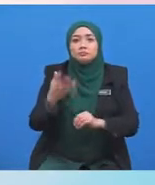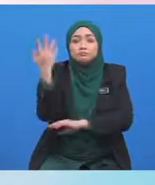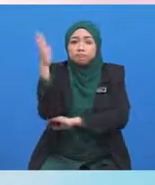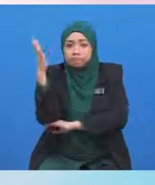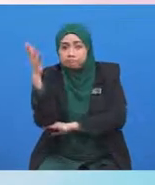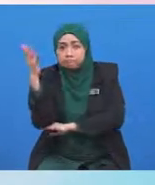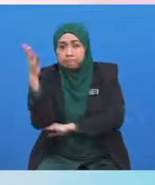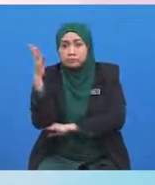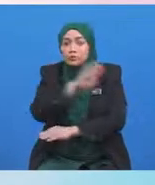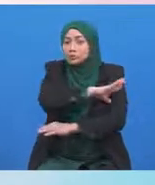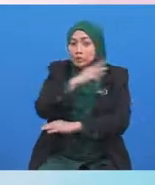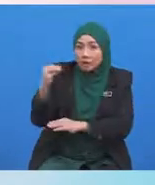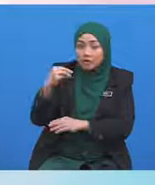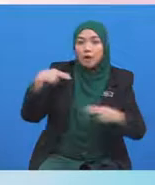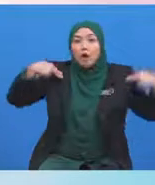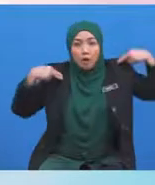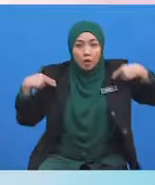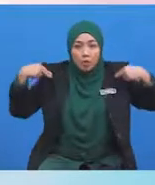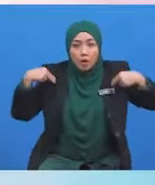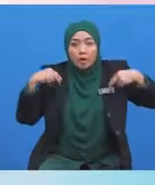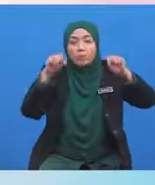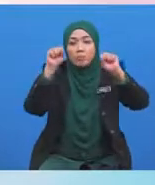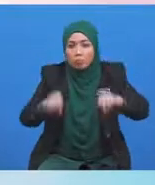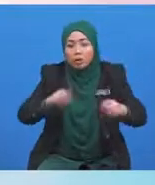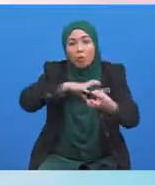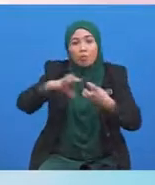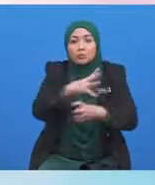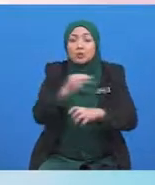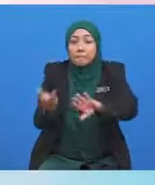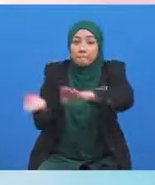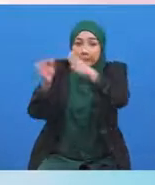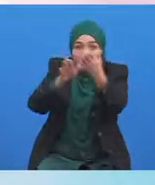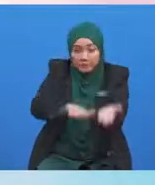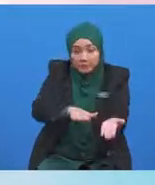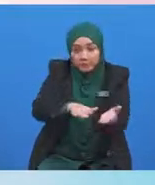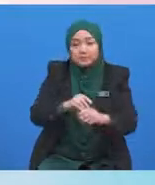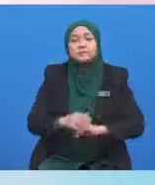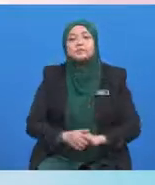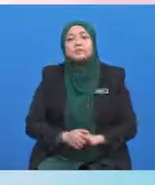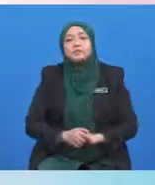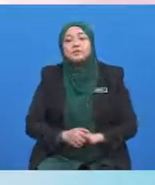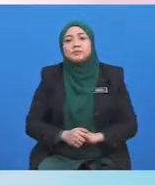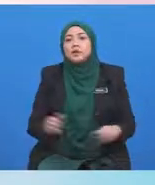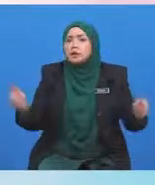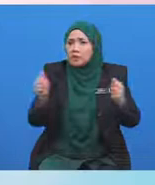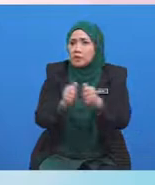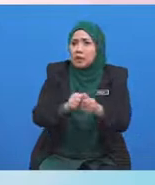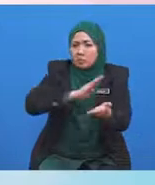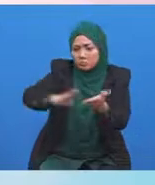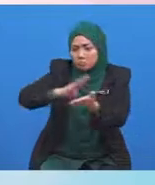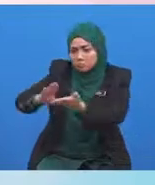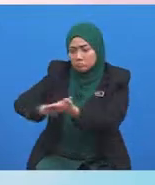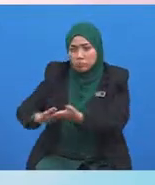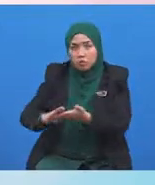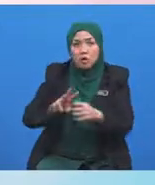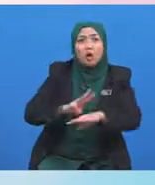tindakan manusia yang mengeksploitasi sumber hutan secara berlebihan, iaitu dengan membersihkan